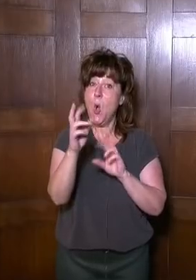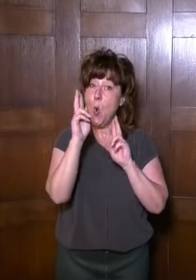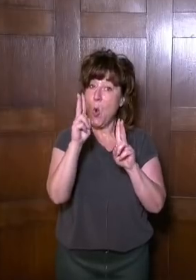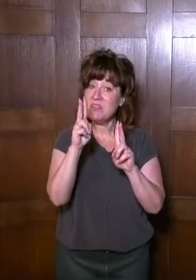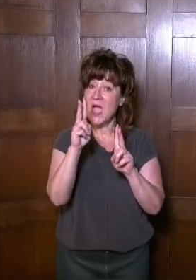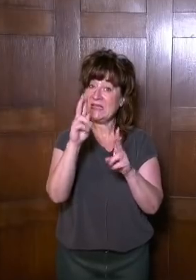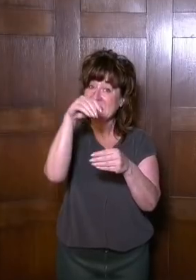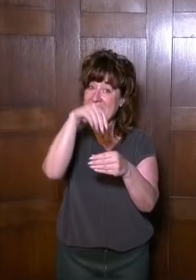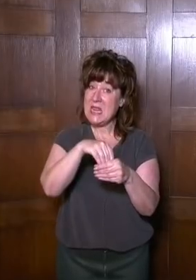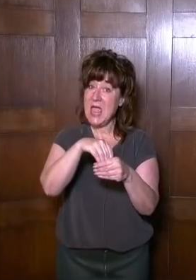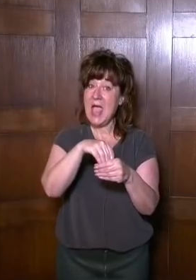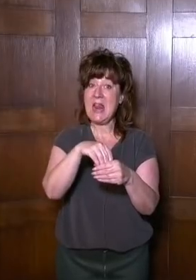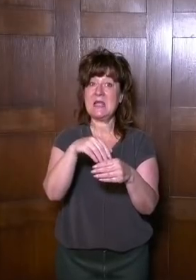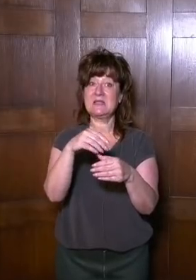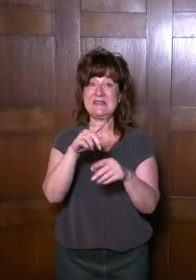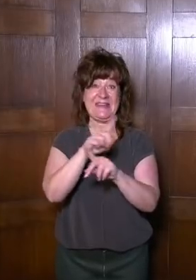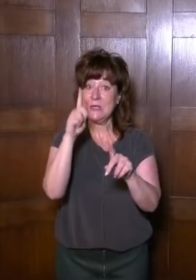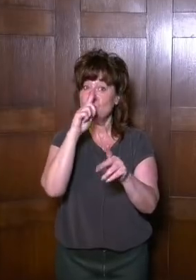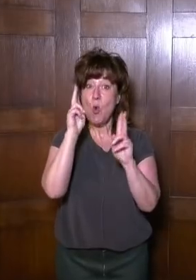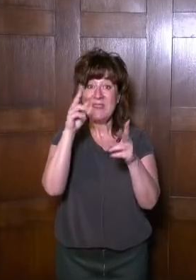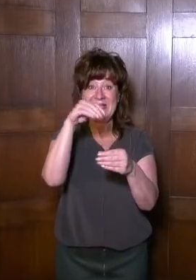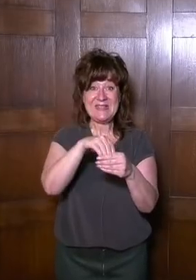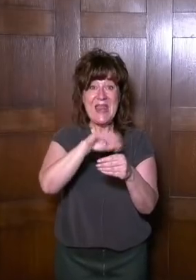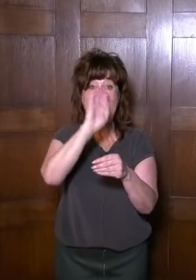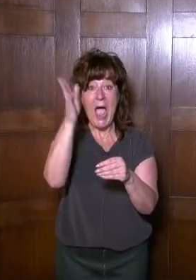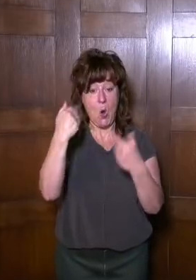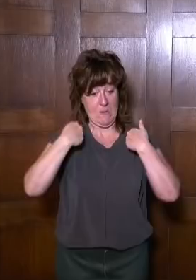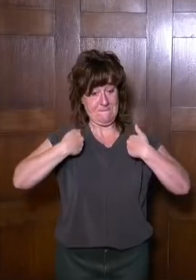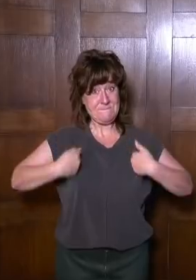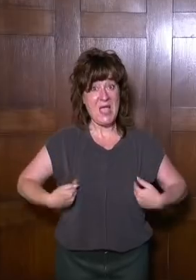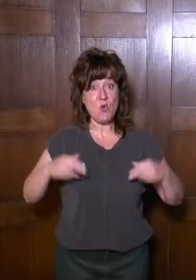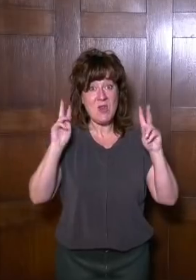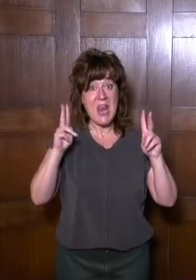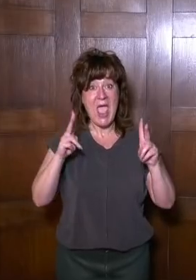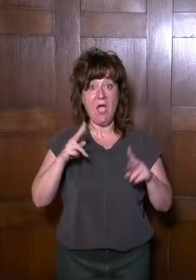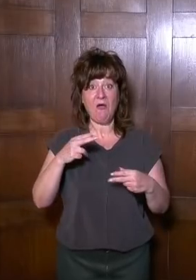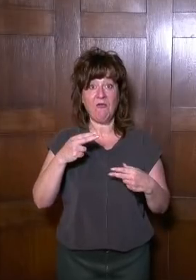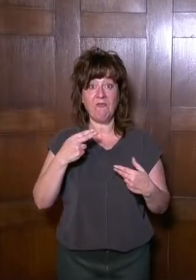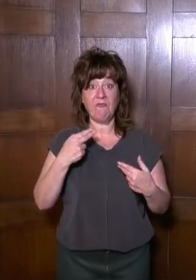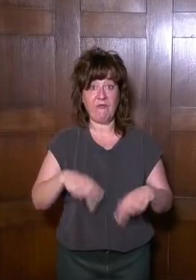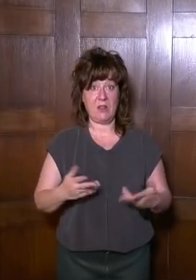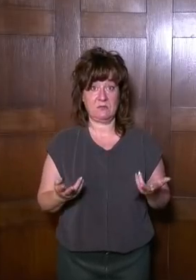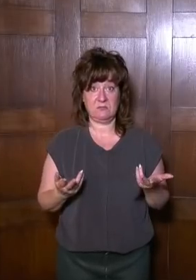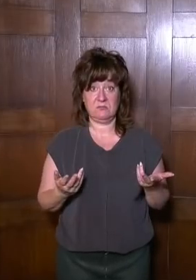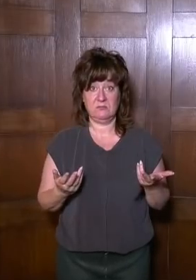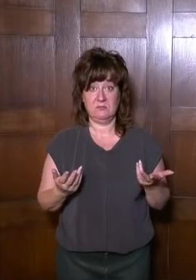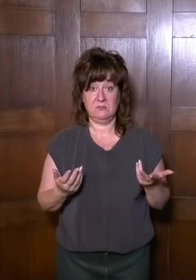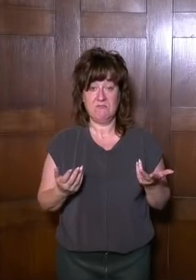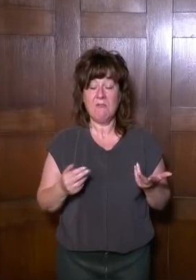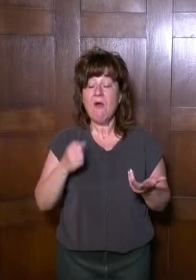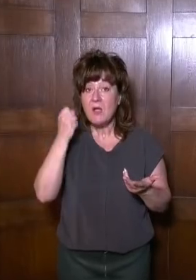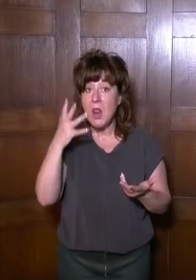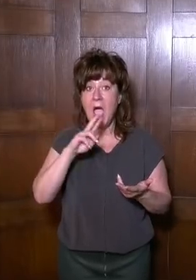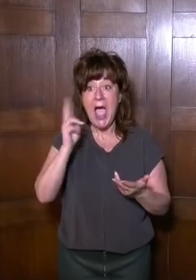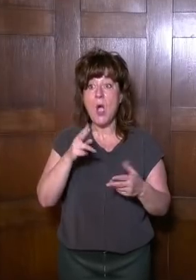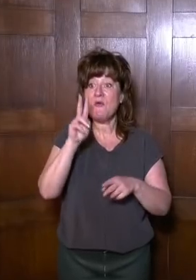nicht nur Stoff, sondern eben auch dieser Lehrer als Pädagoge gefehlt hat, ja, ausgefallen ist. Abgesehen davon, dass es natürlich auch